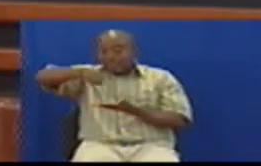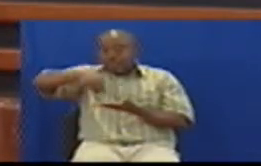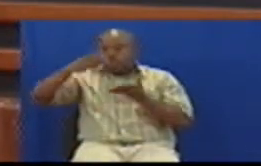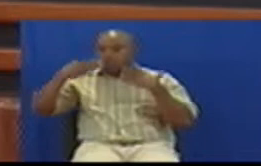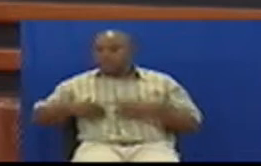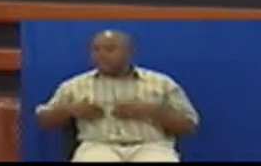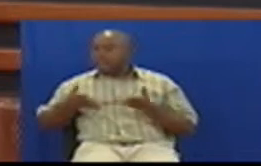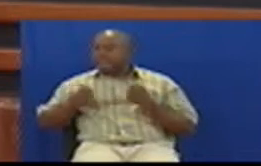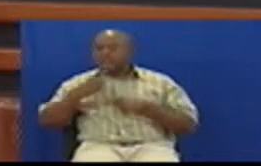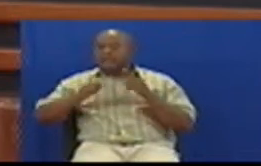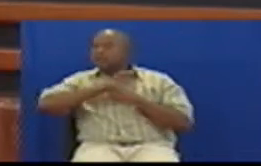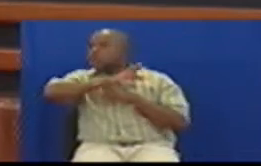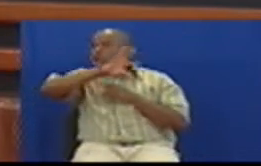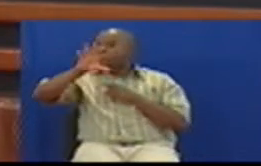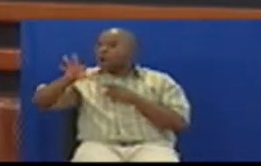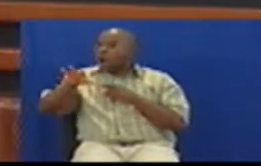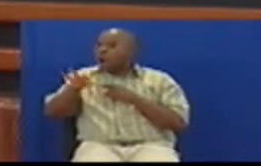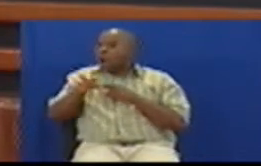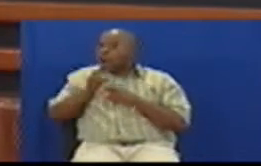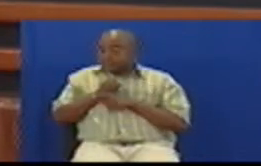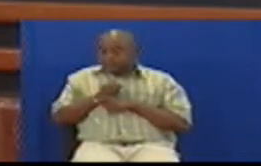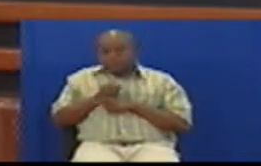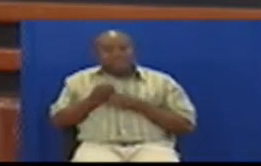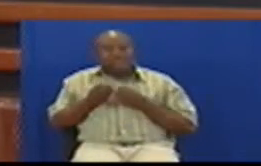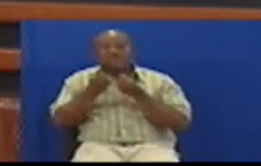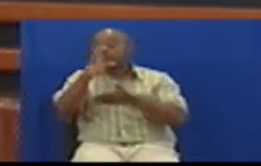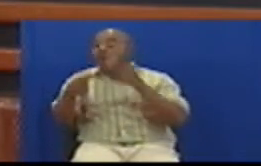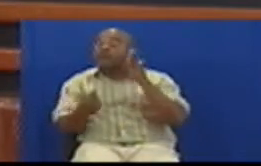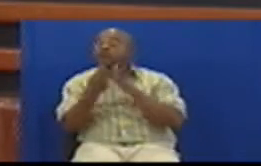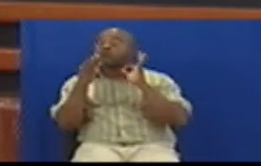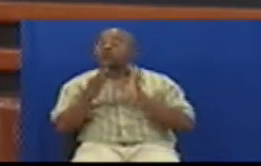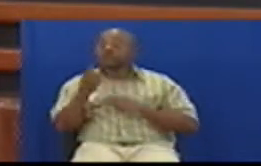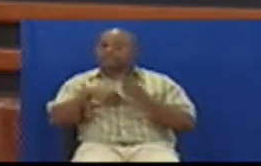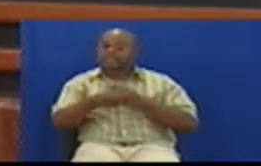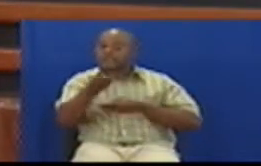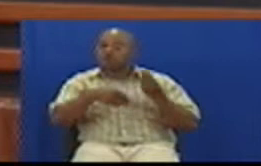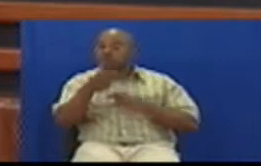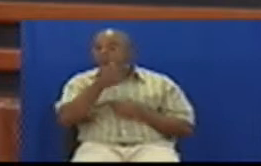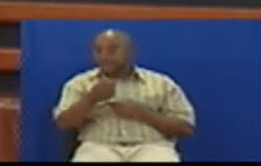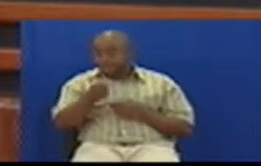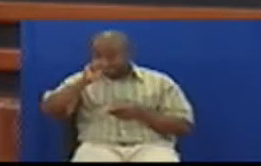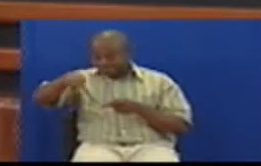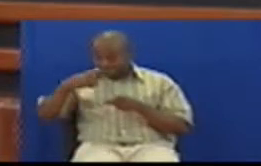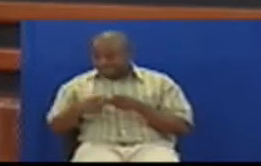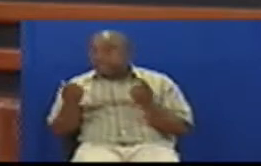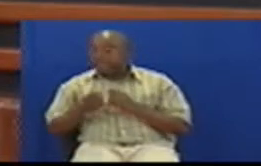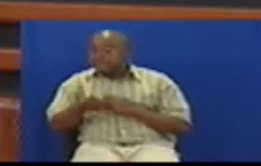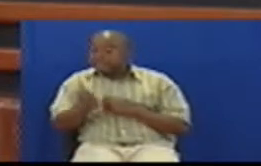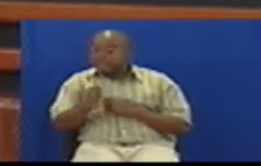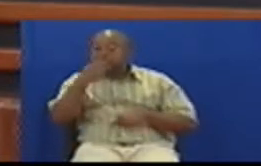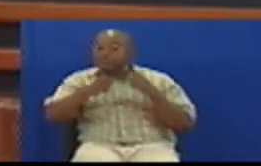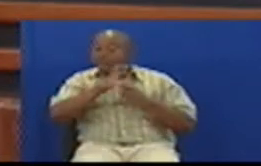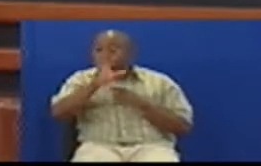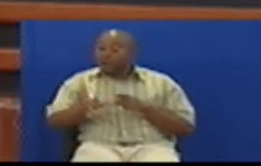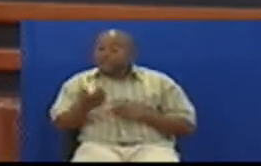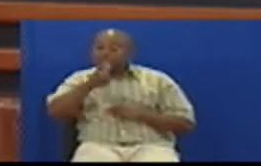ambayo imezungumzwa hapa inaleta impact katika uchumi wetu na kuongeza ajira kubwa sana rasmi na sio rasmi kwa